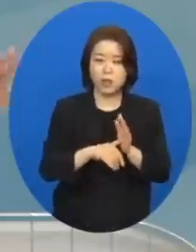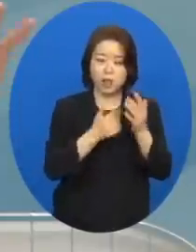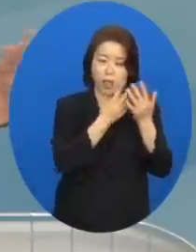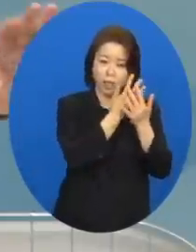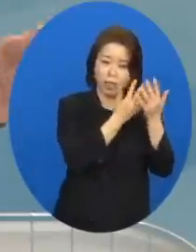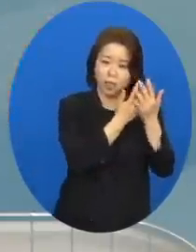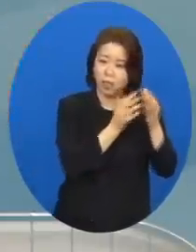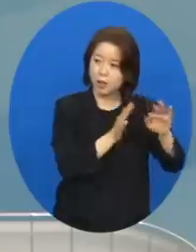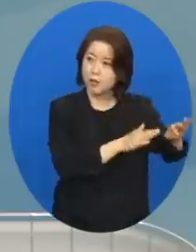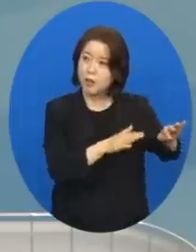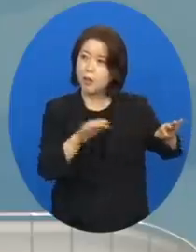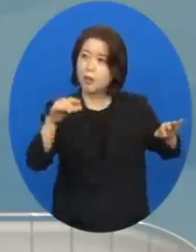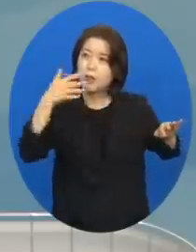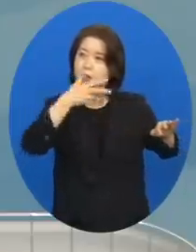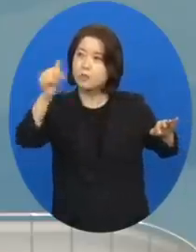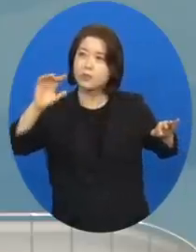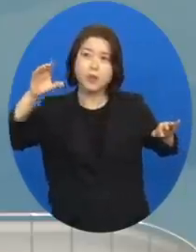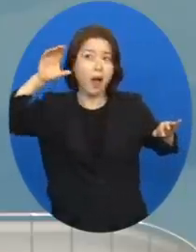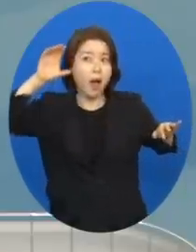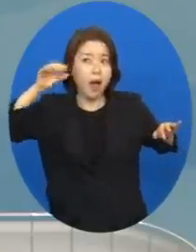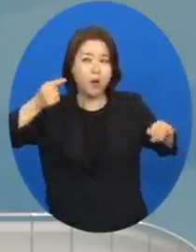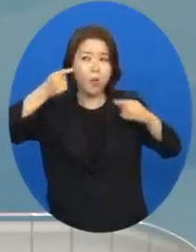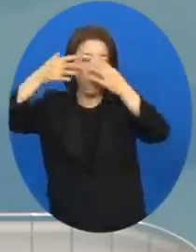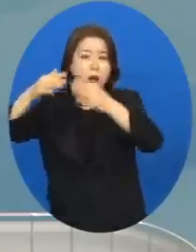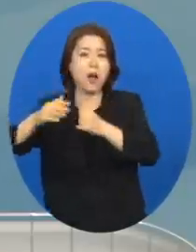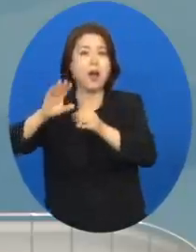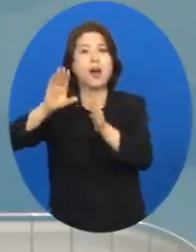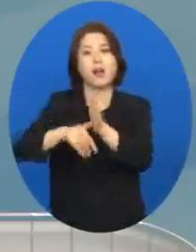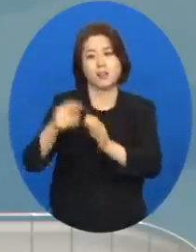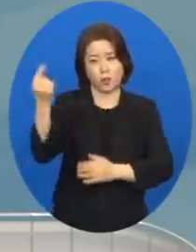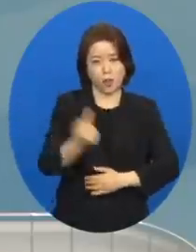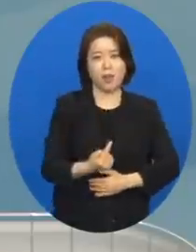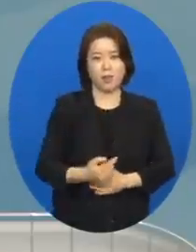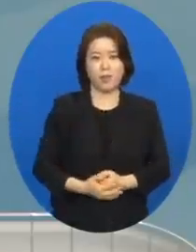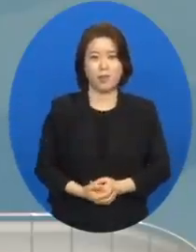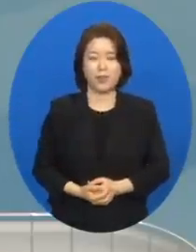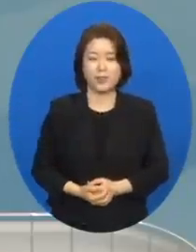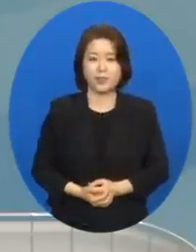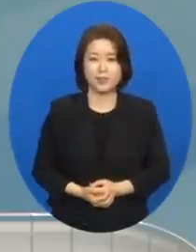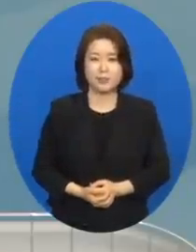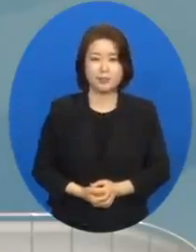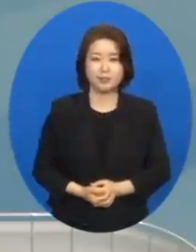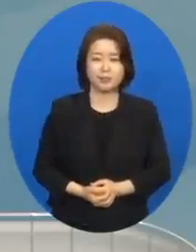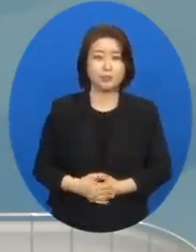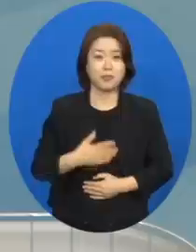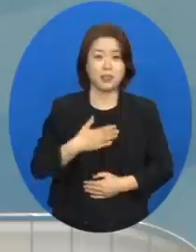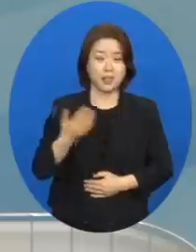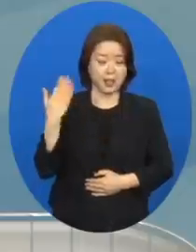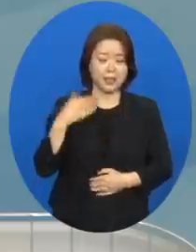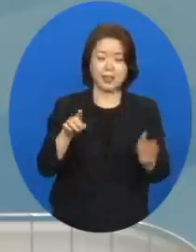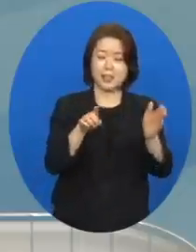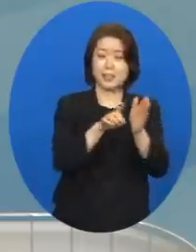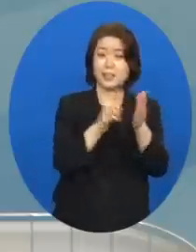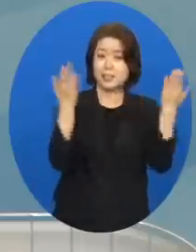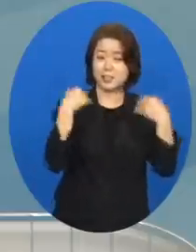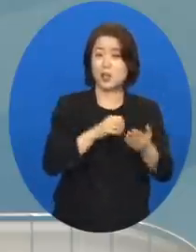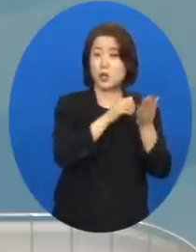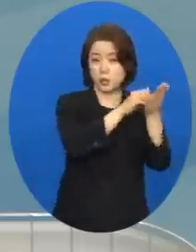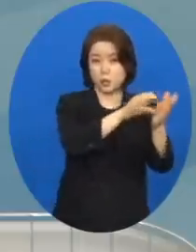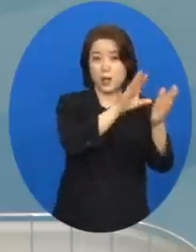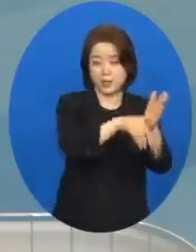전혀 들리지도 않게 되게 됩니다. 제가 신학교에 들어갔을 때